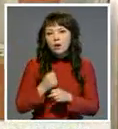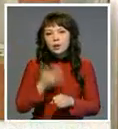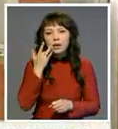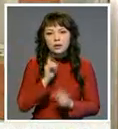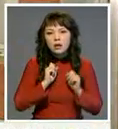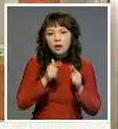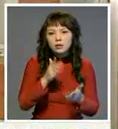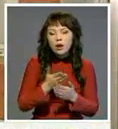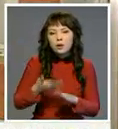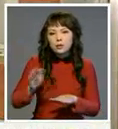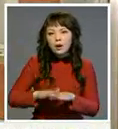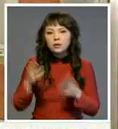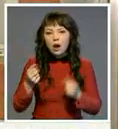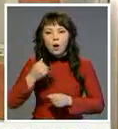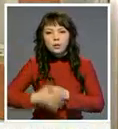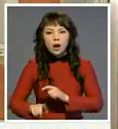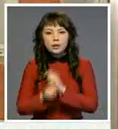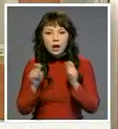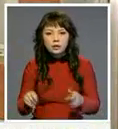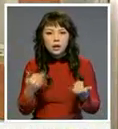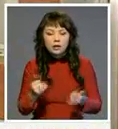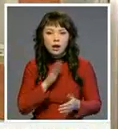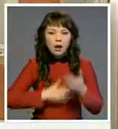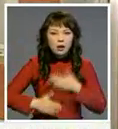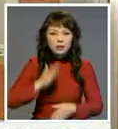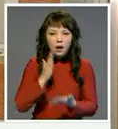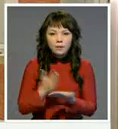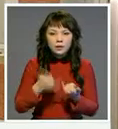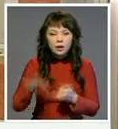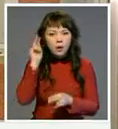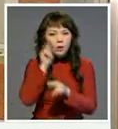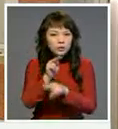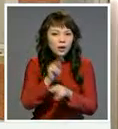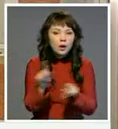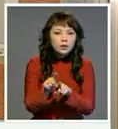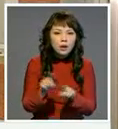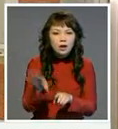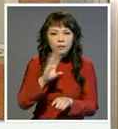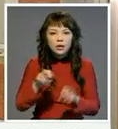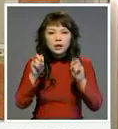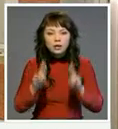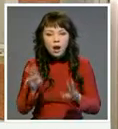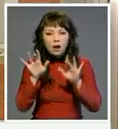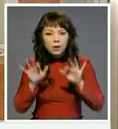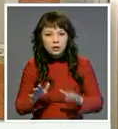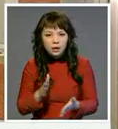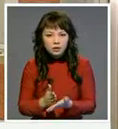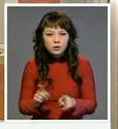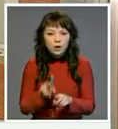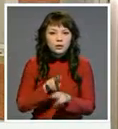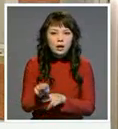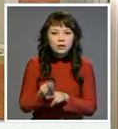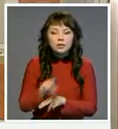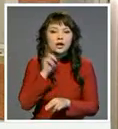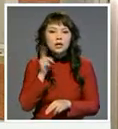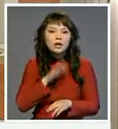Ал қазір мына жерде мынандай орталық ашылып отыр, оған қуанып отырмыз. Бұл жерде тегін оқытады, өздерінің аппараттары бар, өздерінің инструменттері